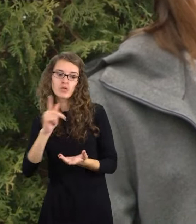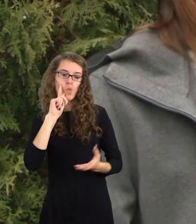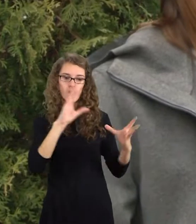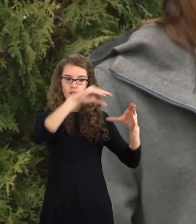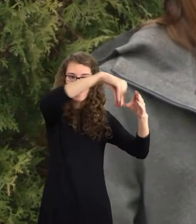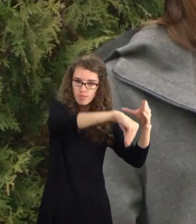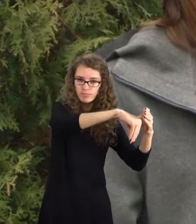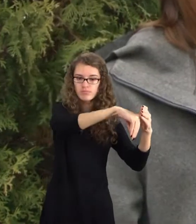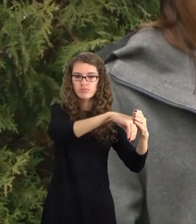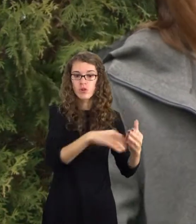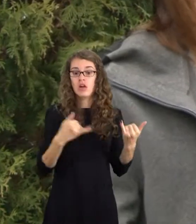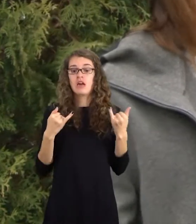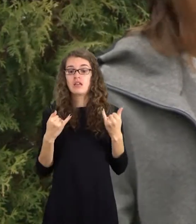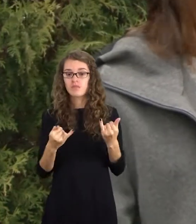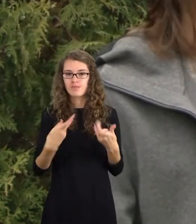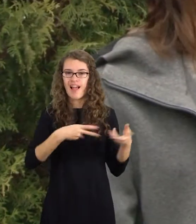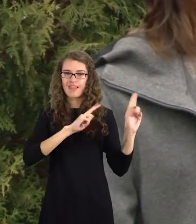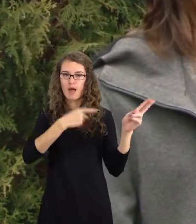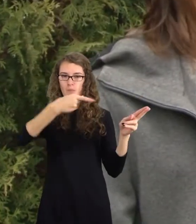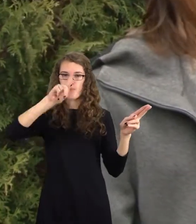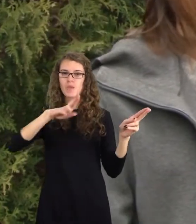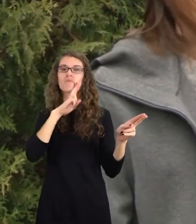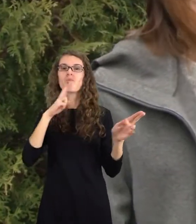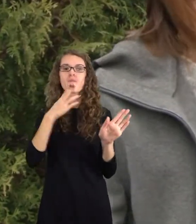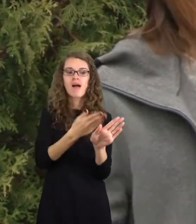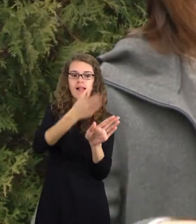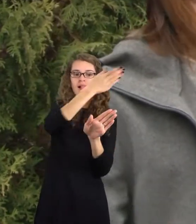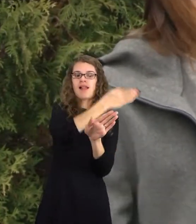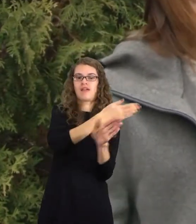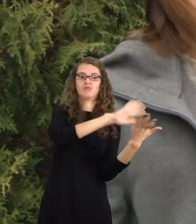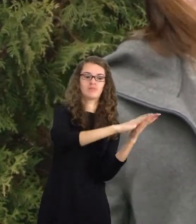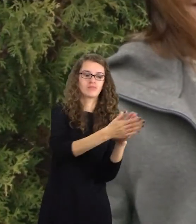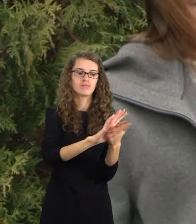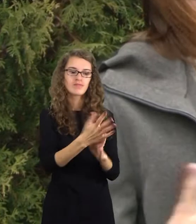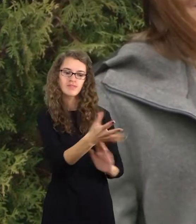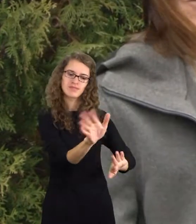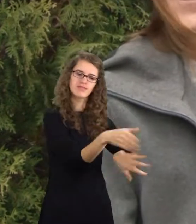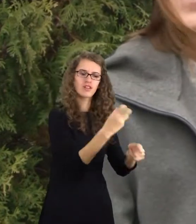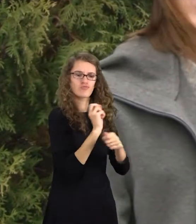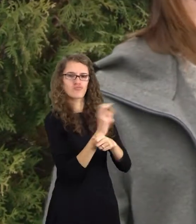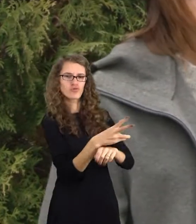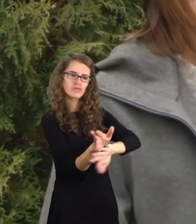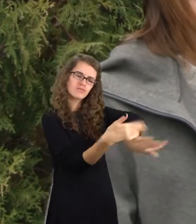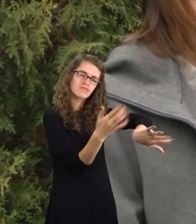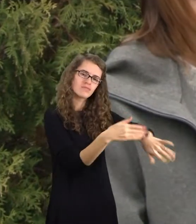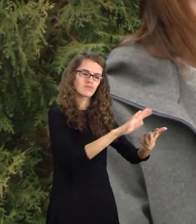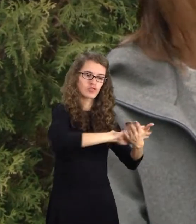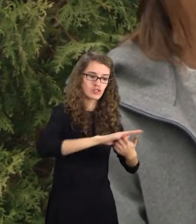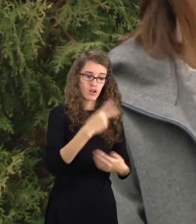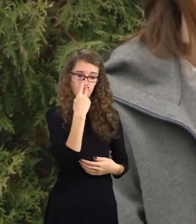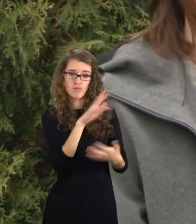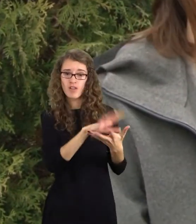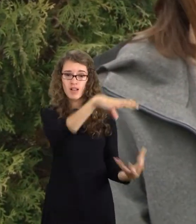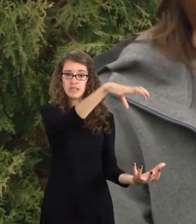žvakutę. Ir šį kartą, kadangi prieš vėlinės, mama pasirūpino jį išnešti, sutvarkyti, atnaujinti, išvalyti ir aš jo neradau,